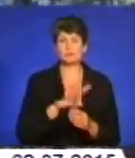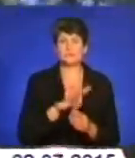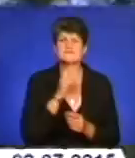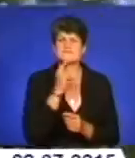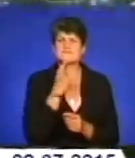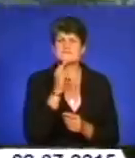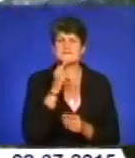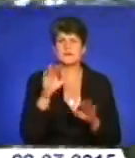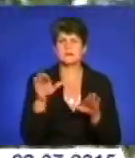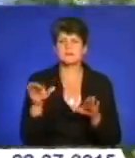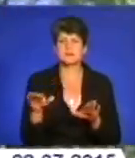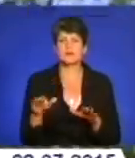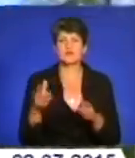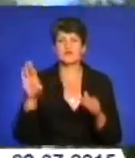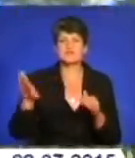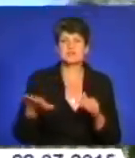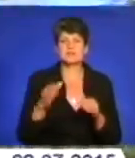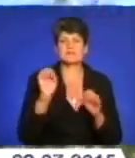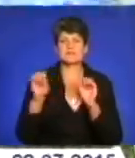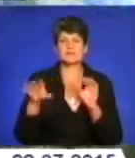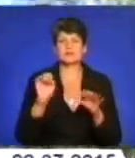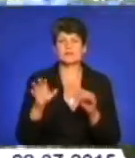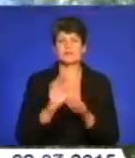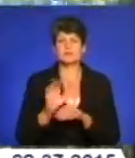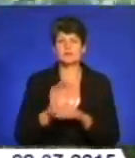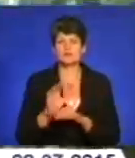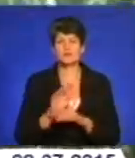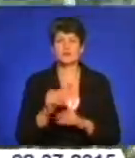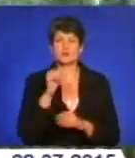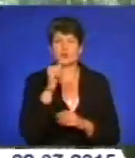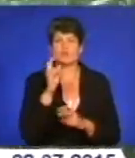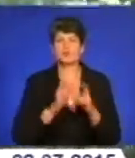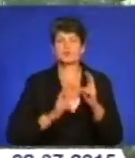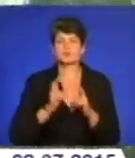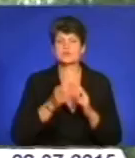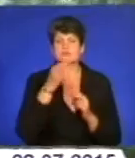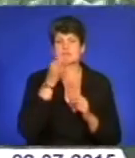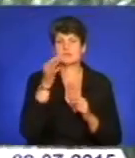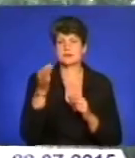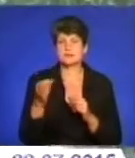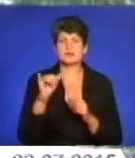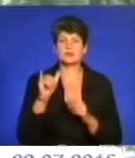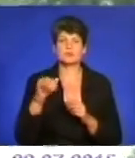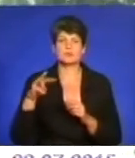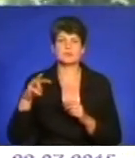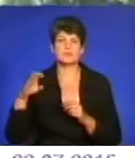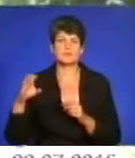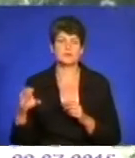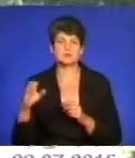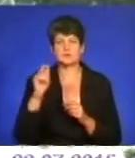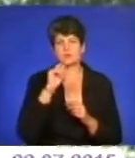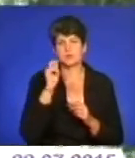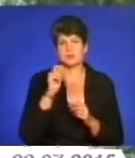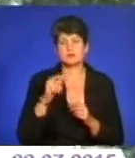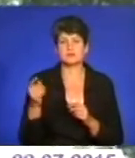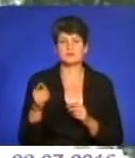важкодоступній місцевості – відстійнику відходів виробництва місцевого цукрового заводу, повідомили у секторі зв'язків із засобами масової інформації та